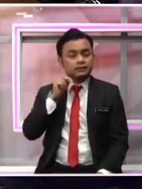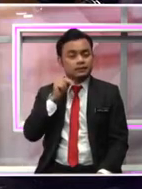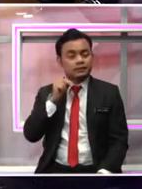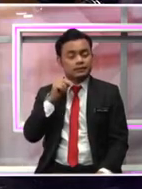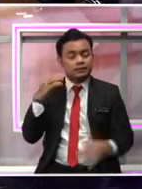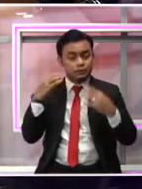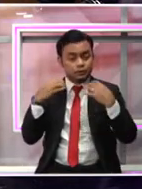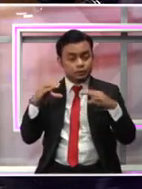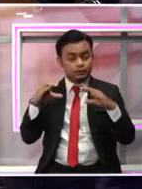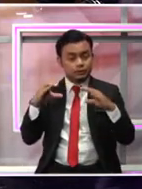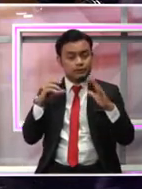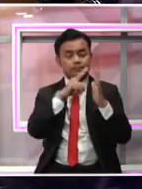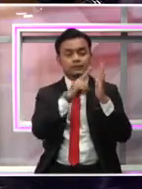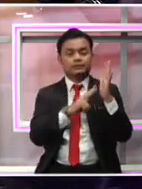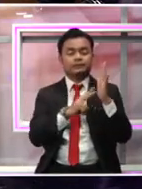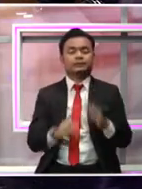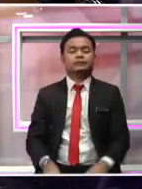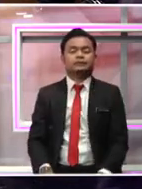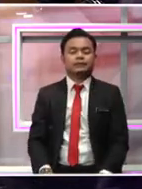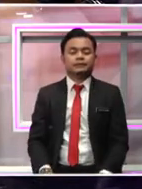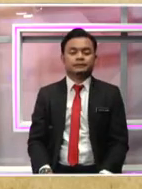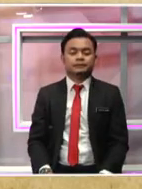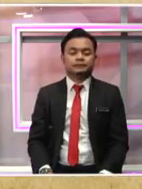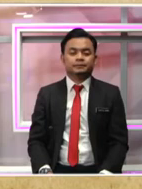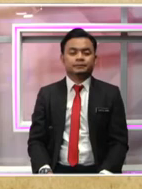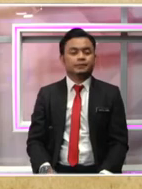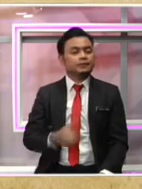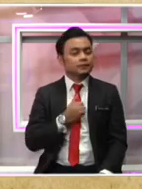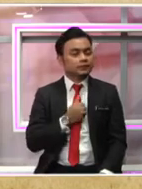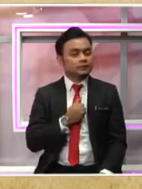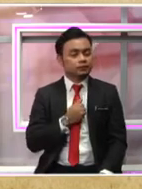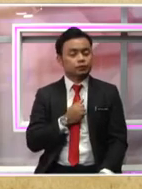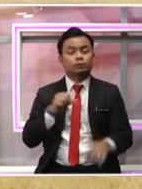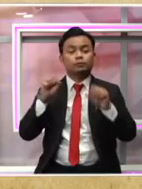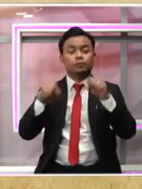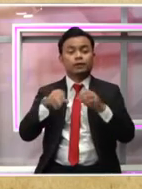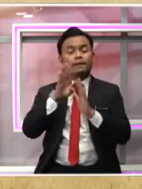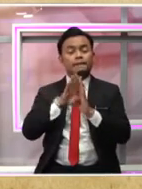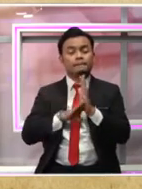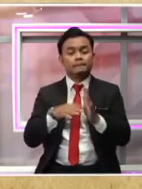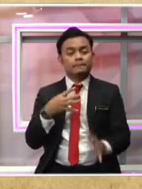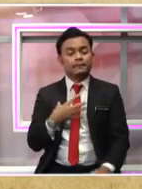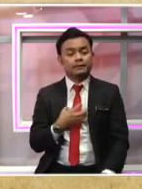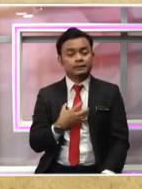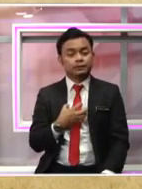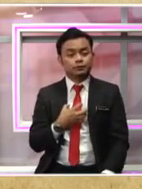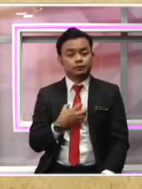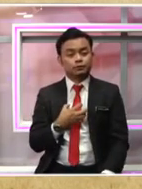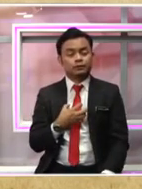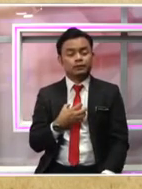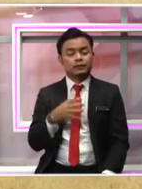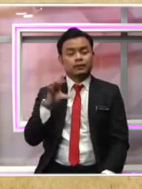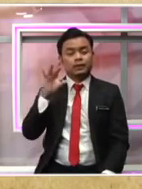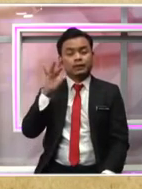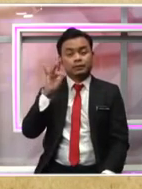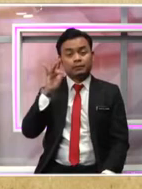murid-murid di rumah kita baca bersama-sama jantung boleh berdegup 86000